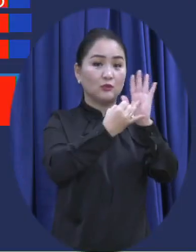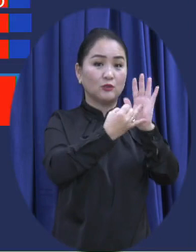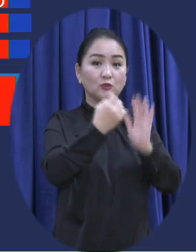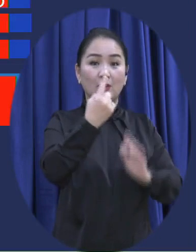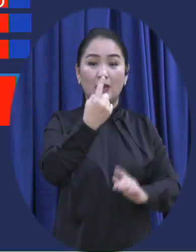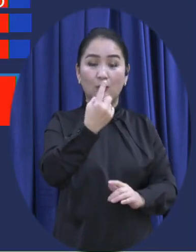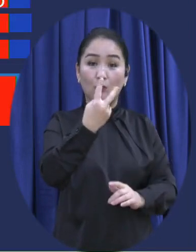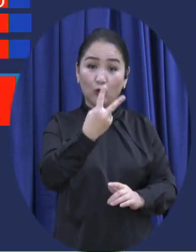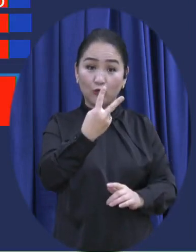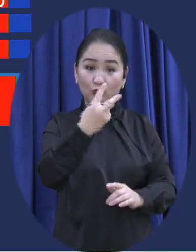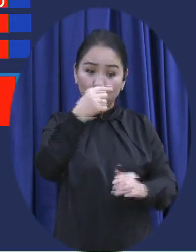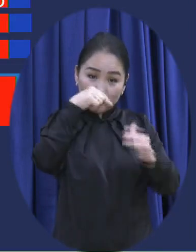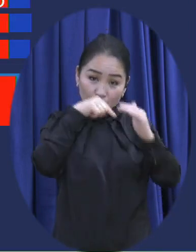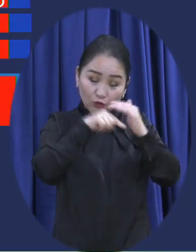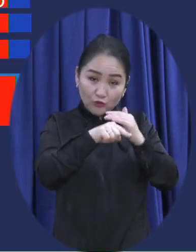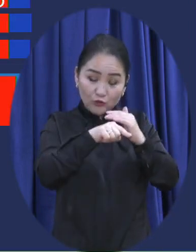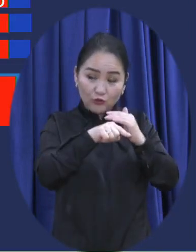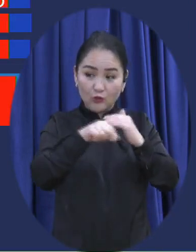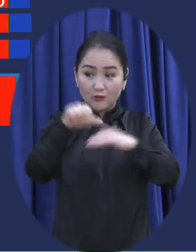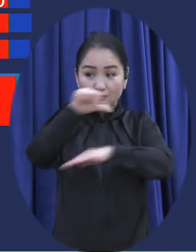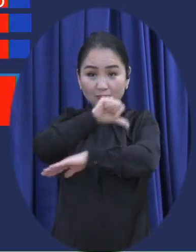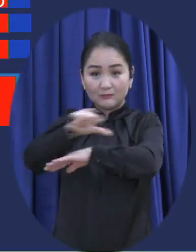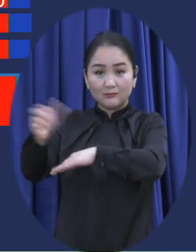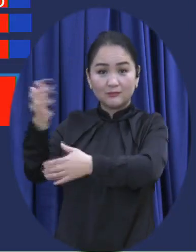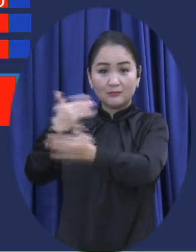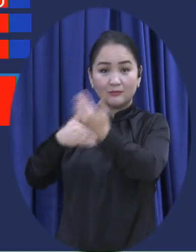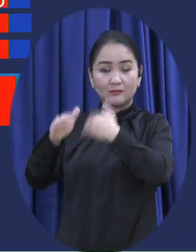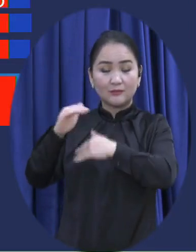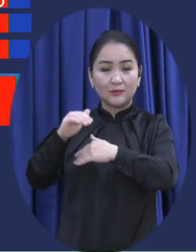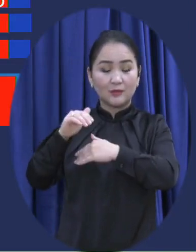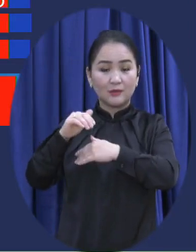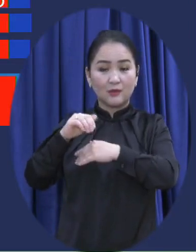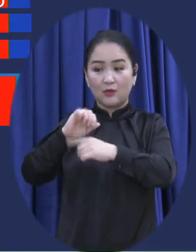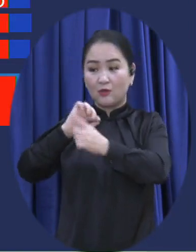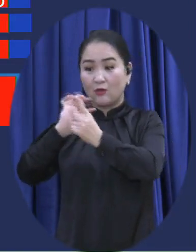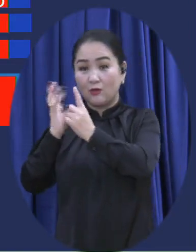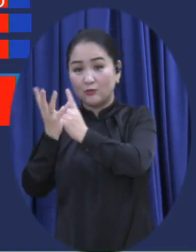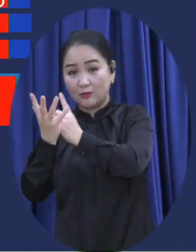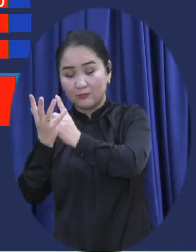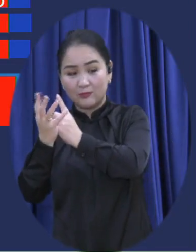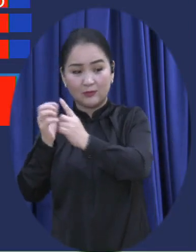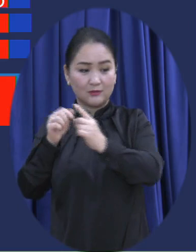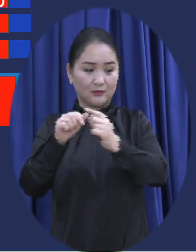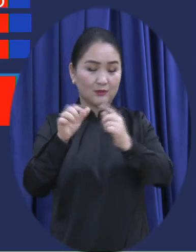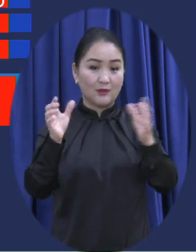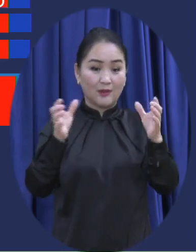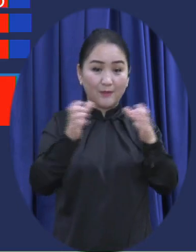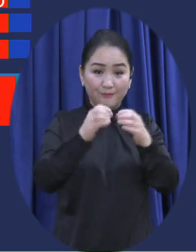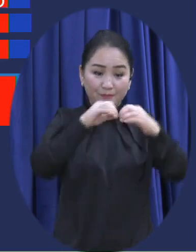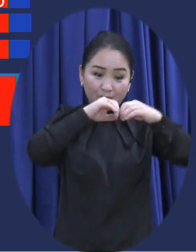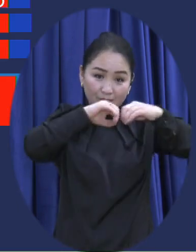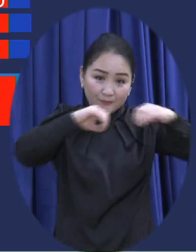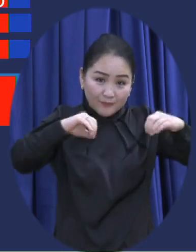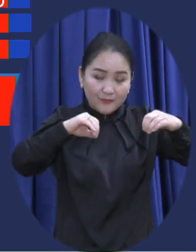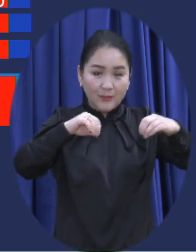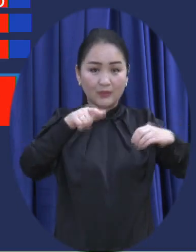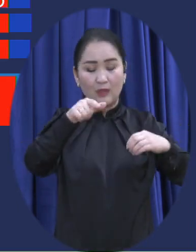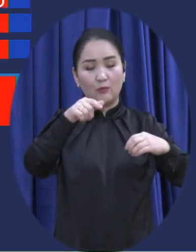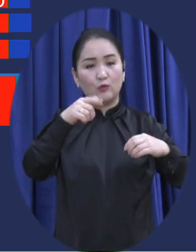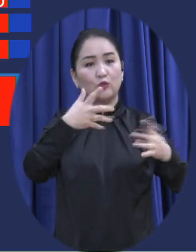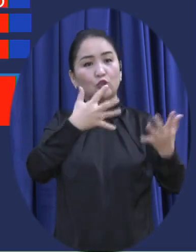712 тохиолдол дотор зөөвөрлөгдөн орж ирсэн тохиолдол, за голомтлон гарсан тохиолдол гэдэг ингээд англиад явахаар та нөхдүүд бас тоог